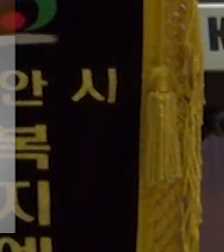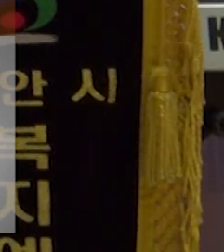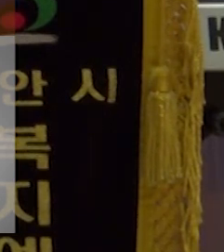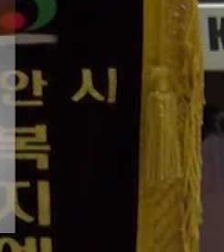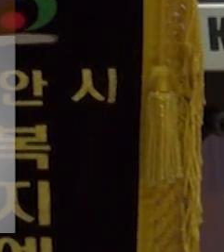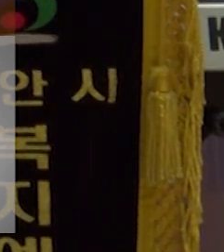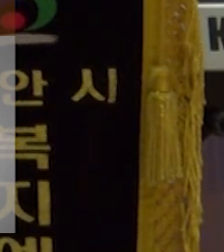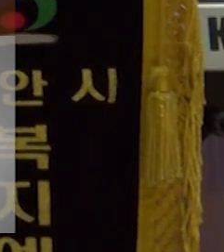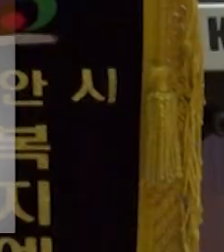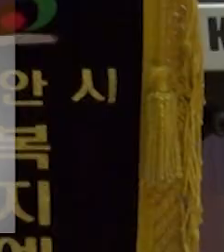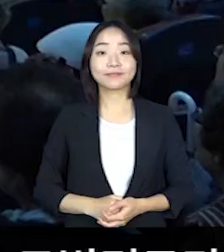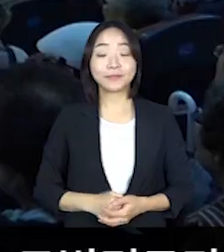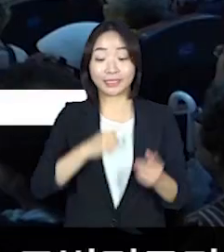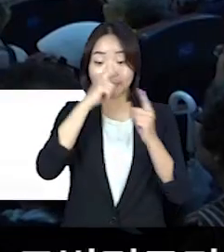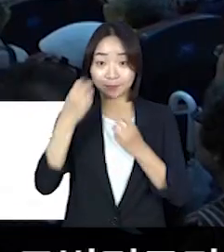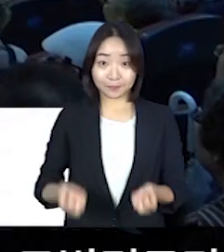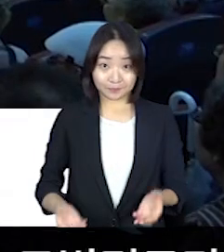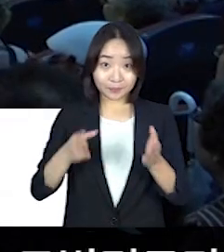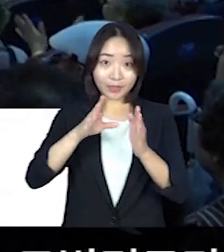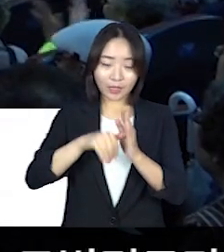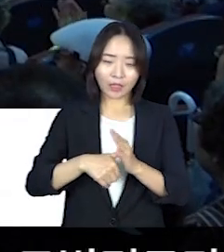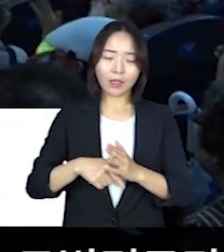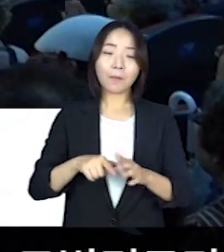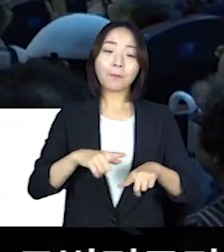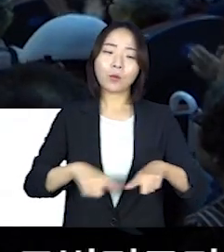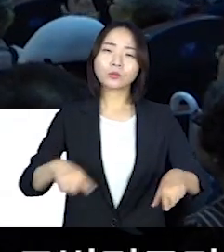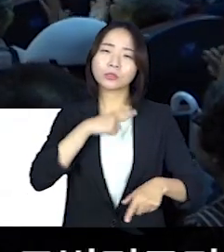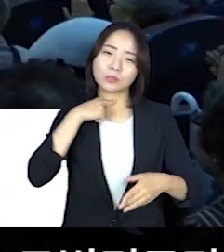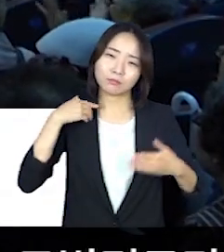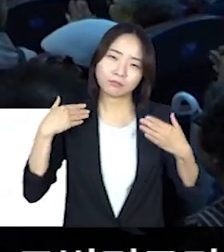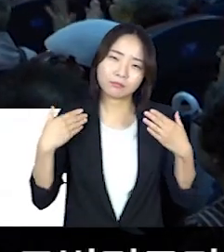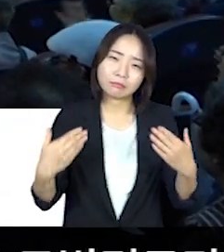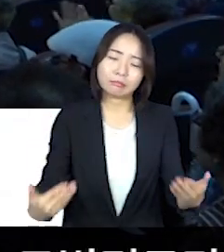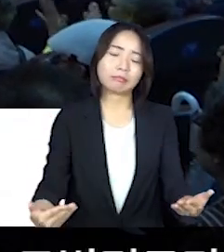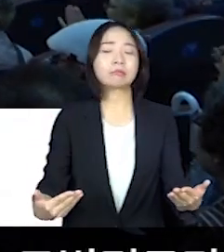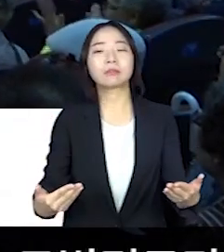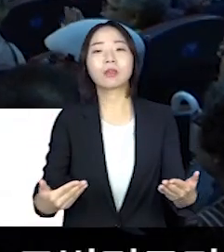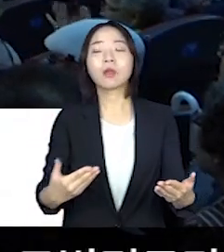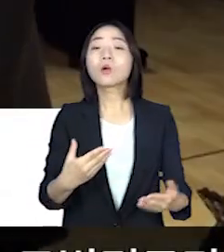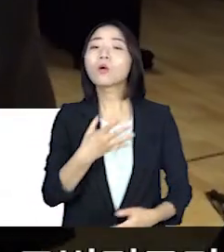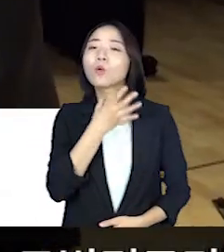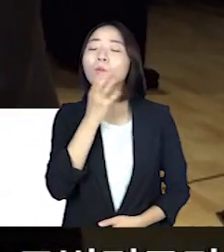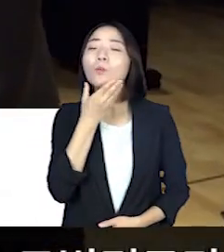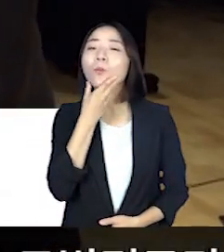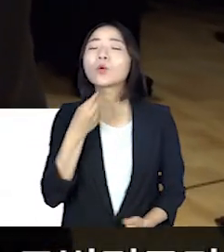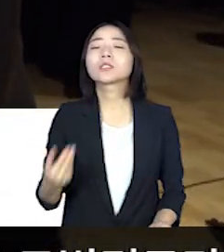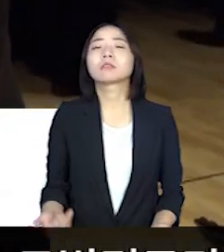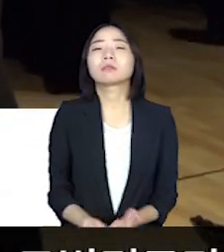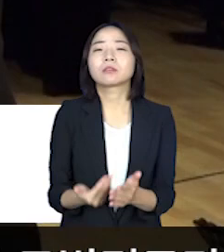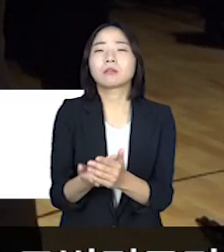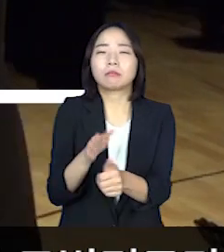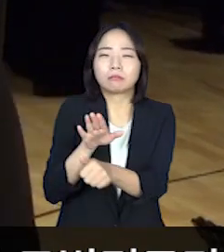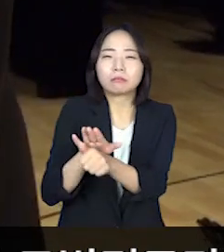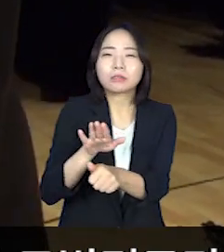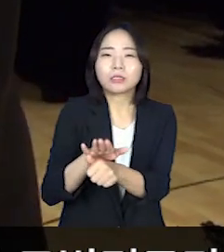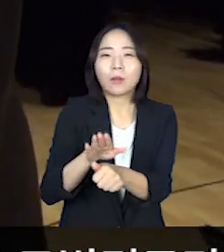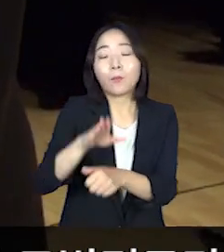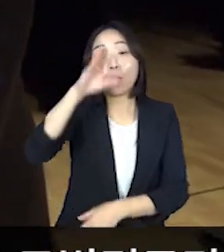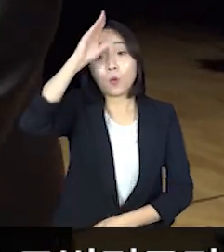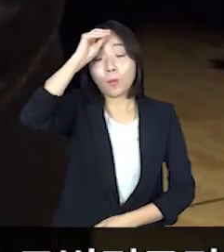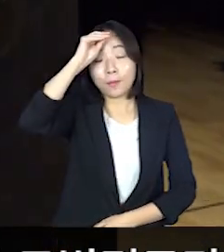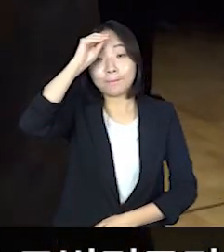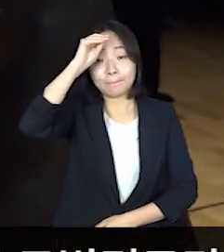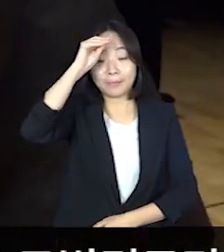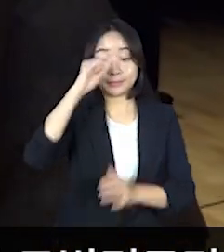시간이 되기를 바라겠습니다. 기념식에서는 평소 희생과 봉사정신으로 노인 복지 증진에 헌신한